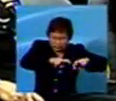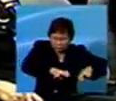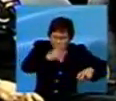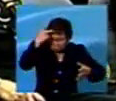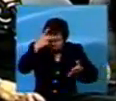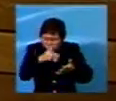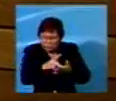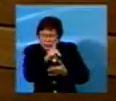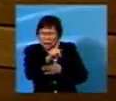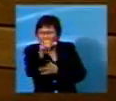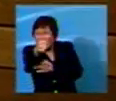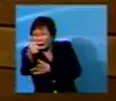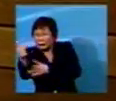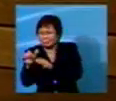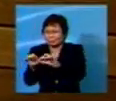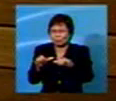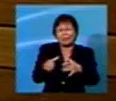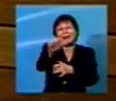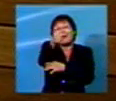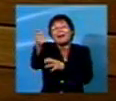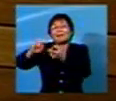mengenal pasti sakibaki kumpulan